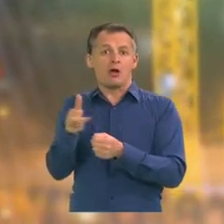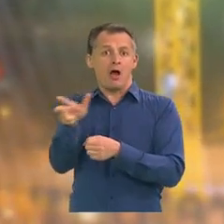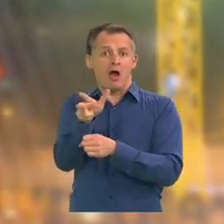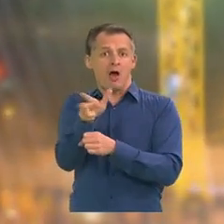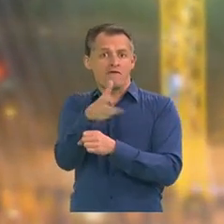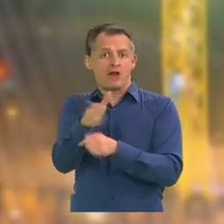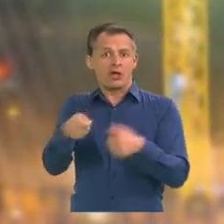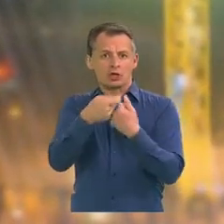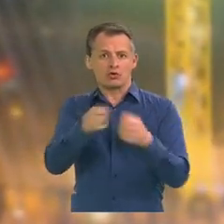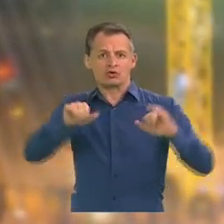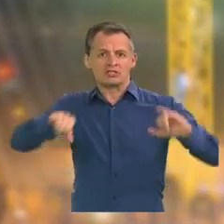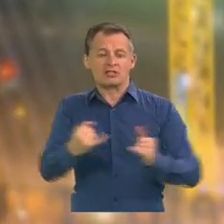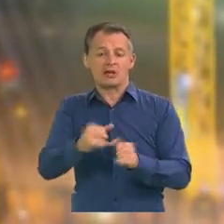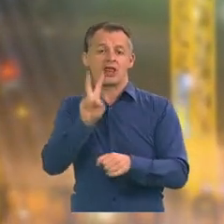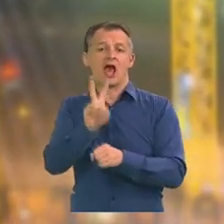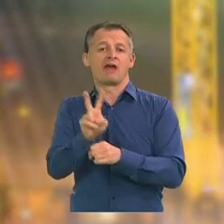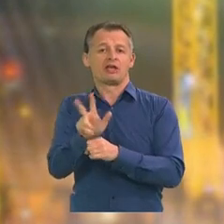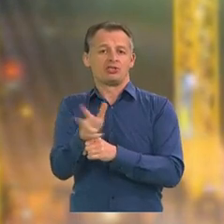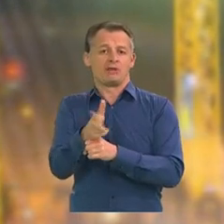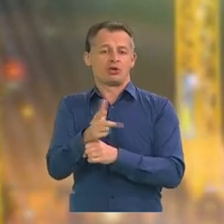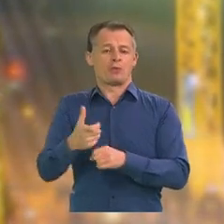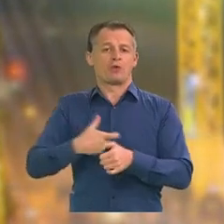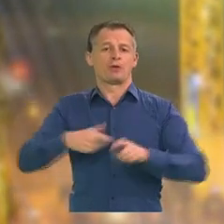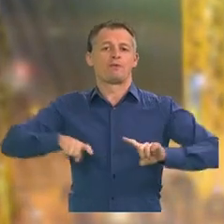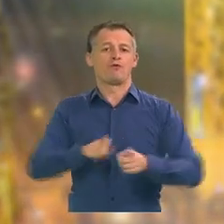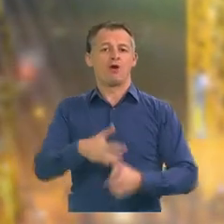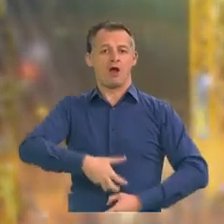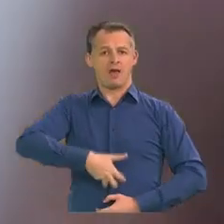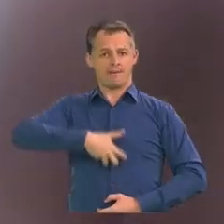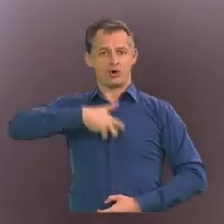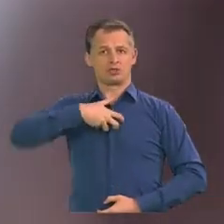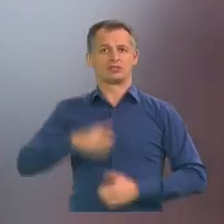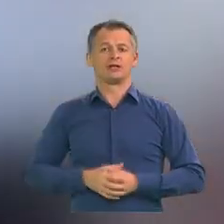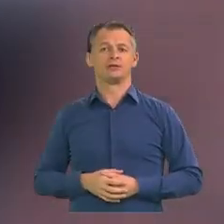Vă avertizez că urmează imagini și detalii care vă pot afecta emoțional.